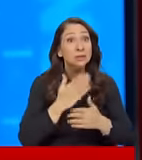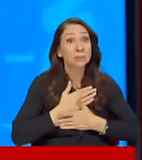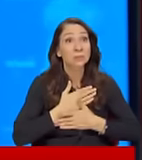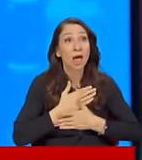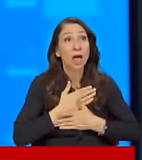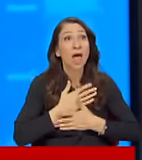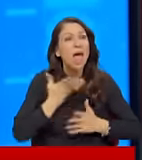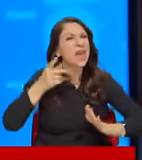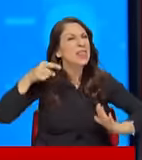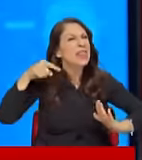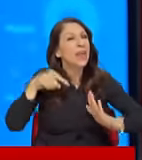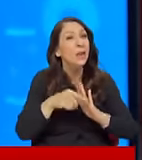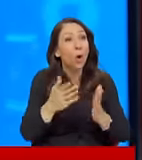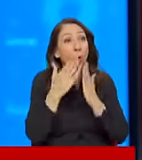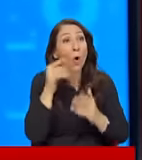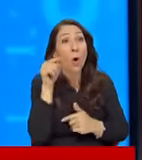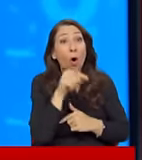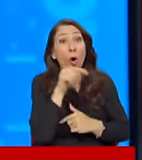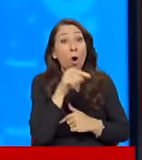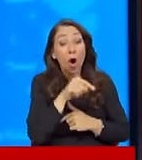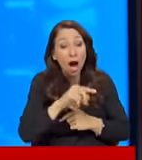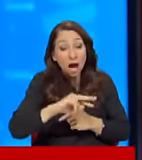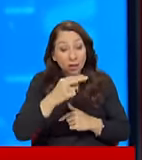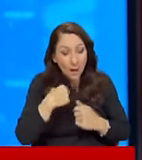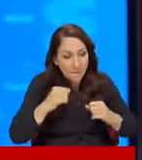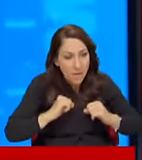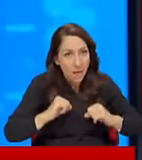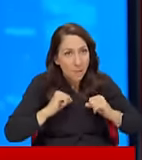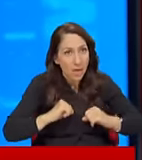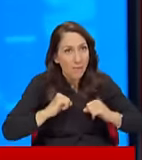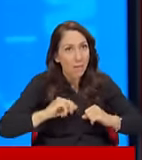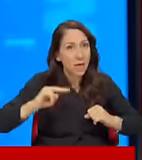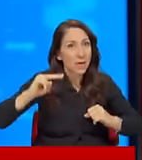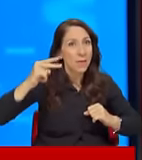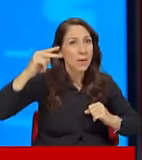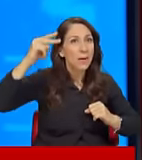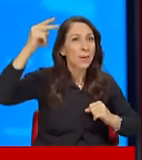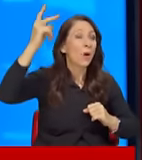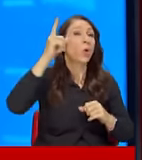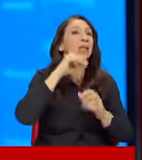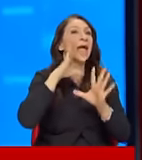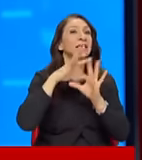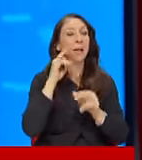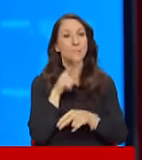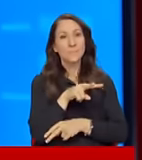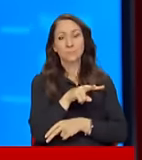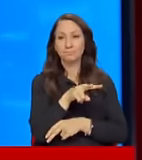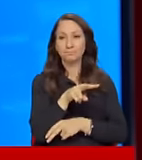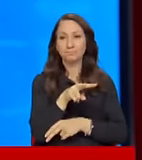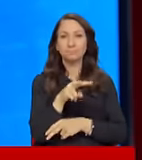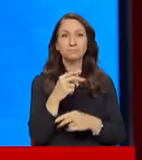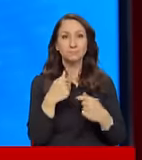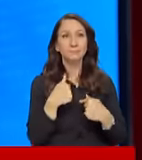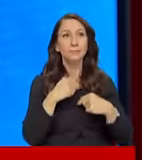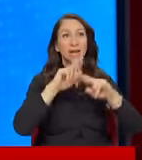en derin okullarından birini o aşamalarda yaşadım ve geçirdim. Ve onun için insanlara bakarken ben